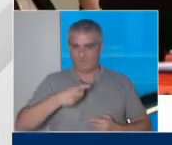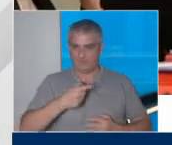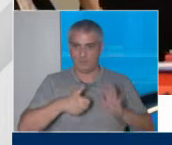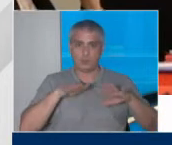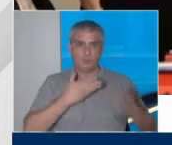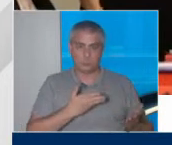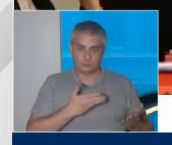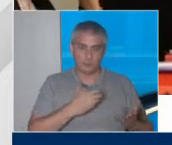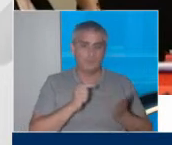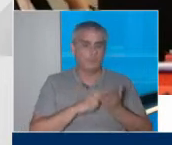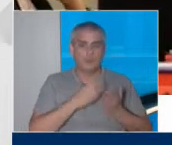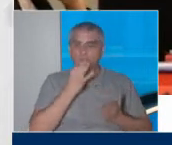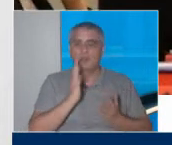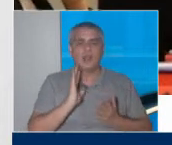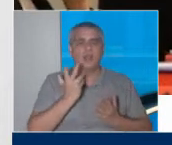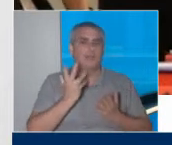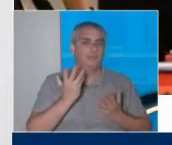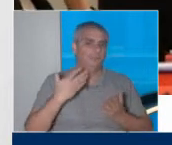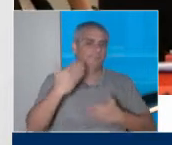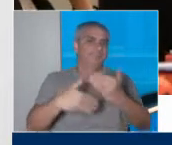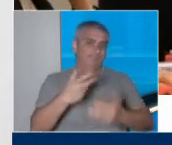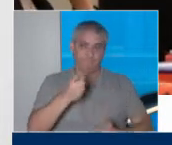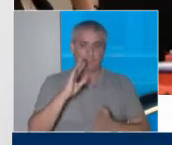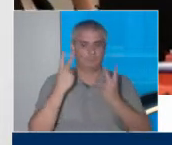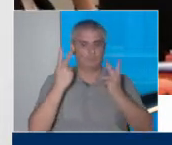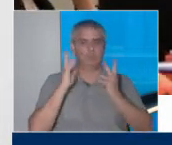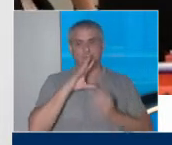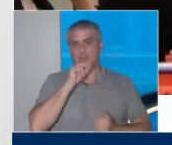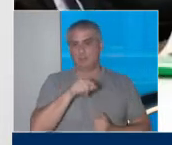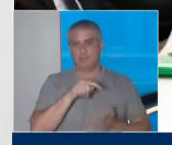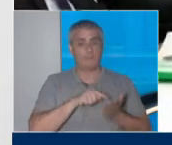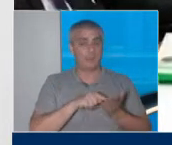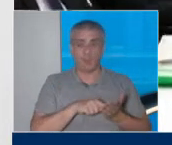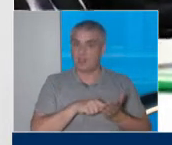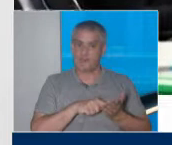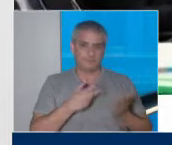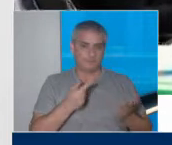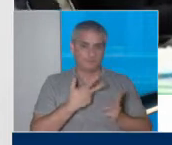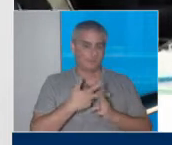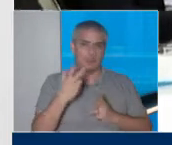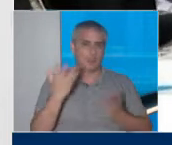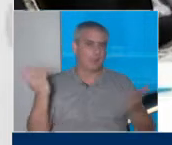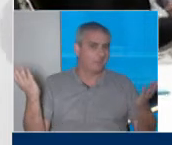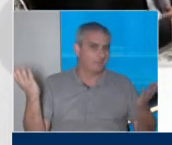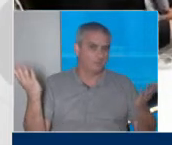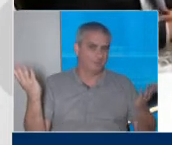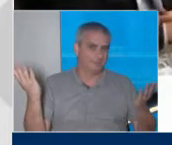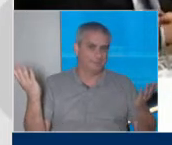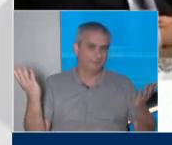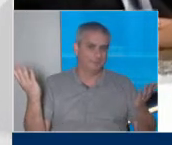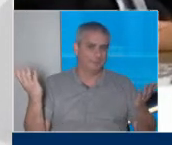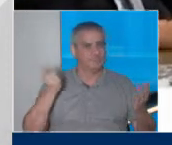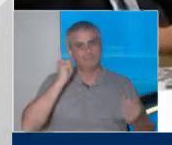הממשלה, כי השאלה היא באמת לאיפה זה הולך, וזה נושא מהותי שצריך לדבר עליו, כי הצרות האלה הן לא רק בגדר, אתה